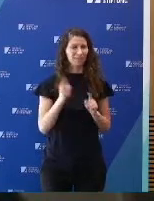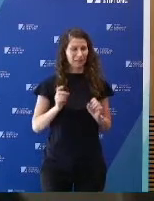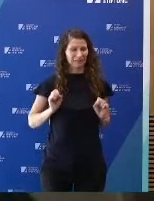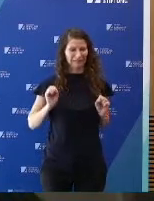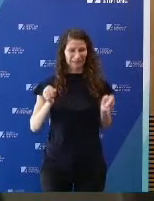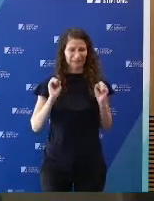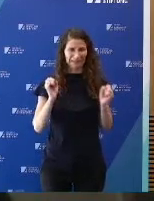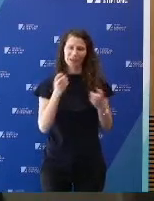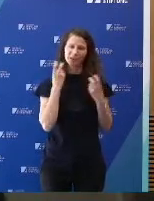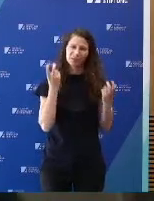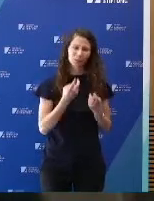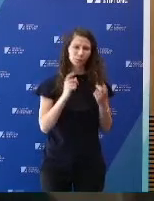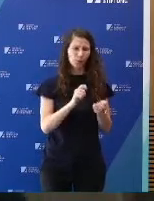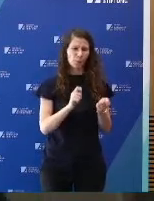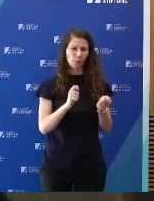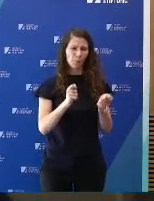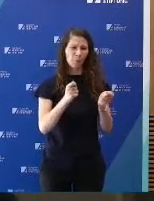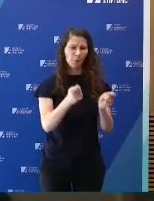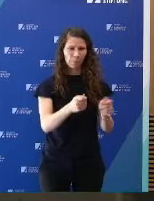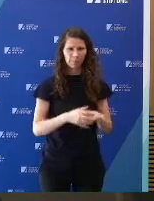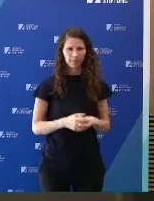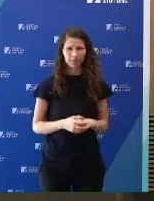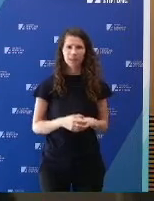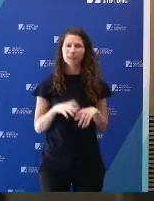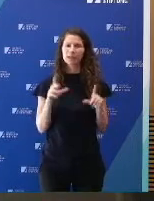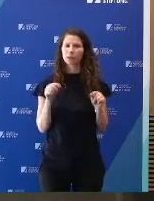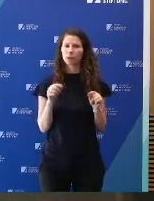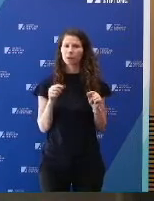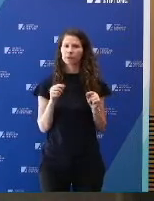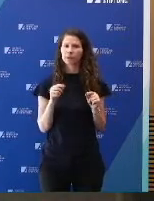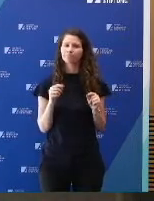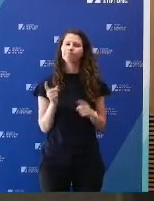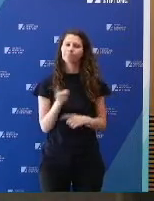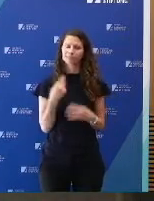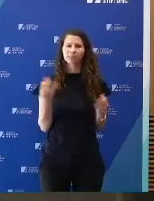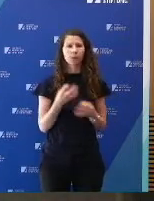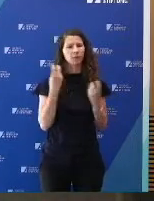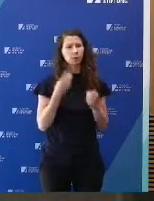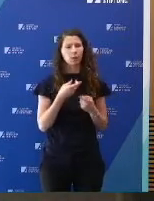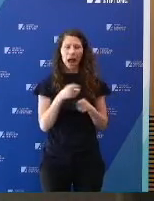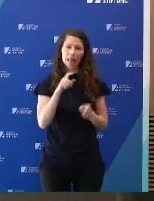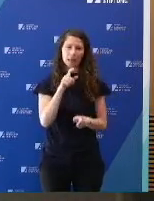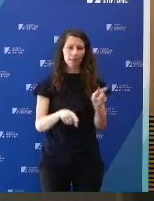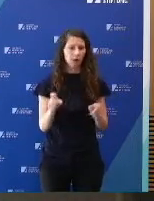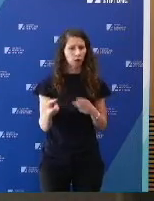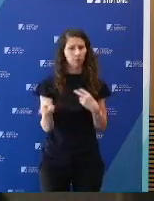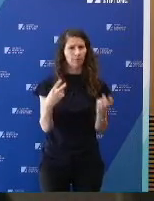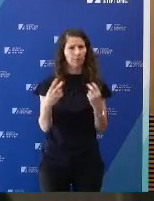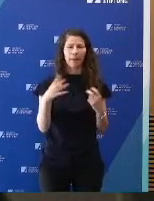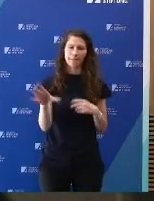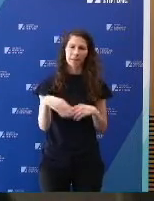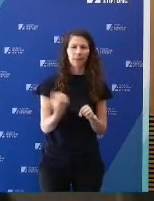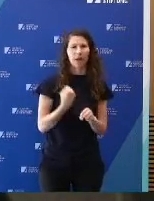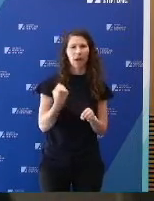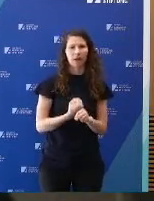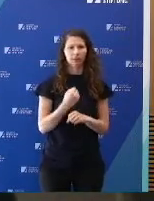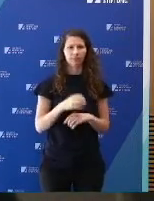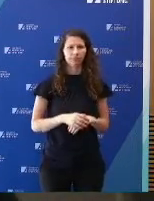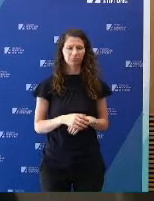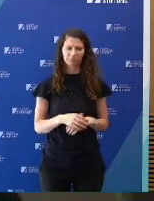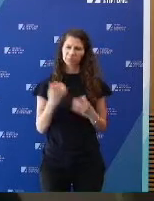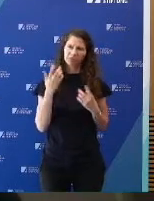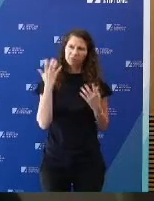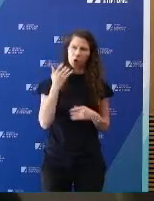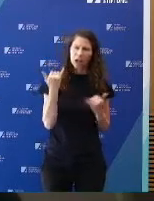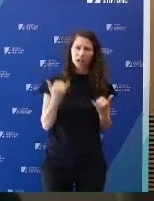Sprich, dass wir die Transformation so niedrig wie möglich halten, um alle Menschen mitzunehmen. Denn es bringt nichts, wenn wir jetzt schon auffordern, sagen, hey, ihr